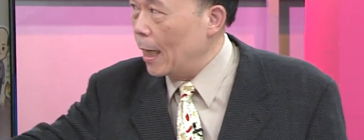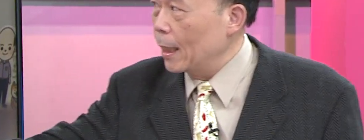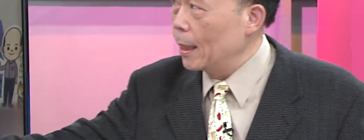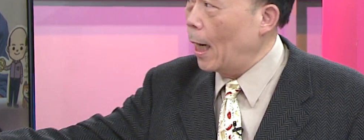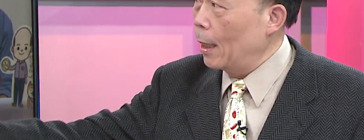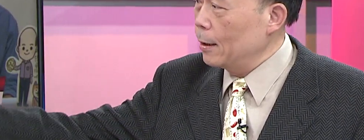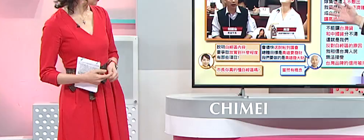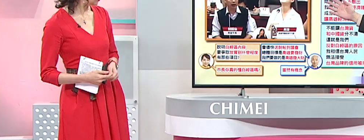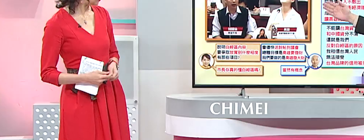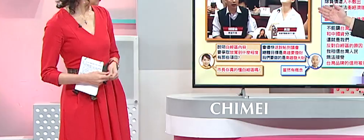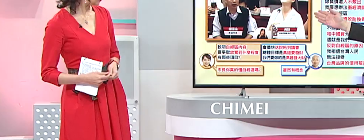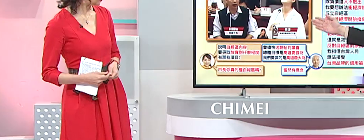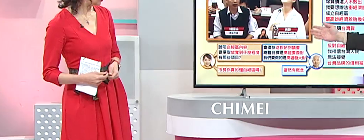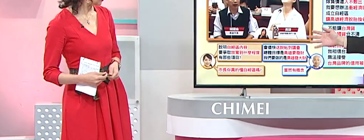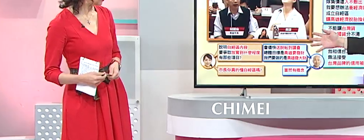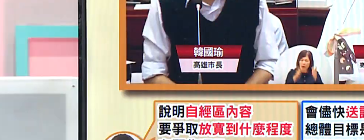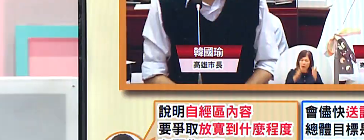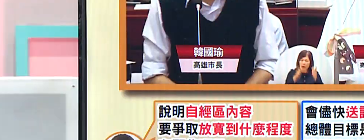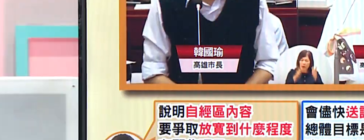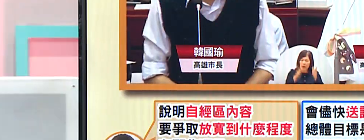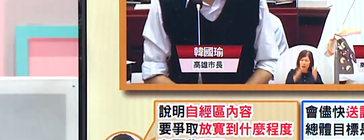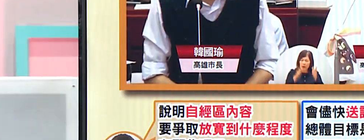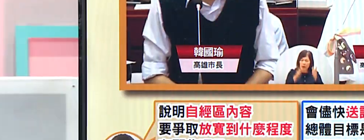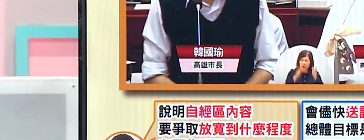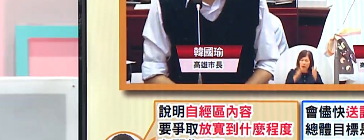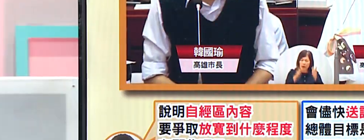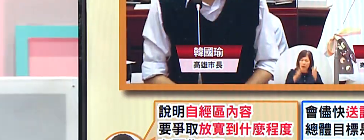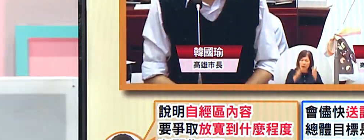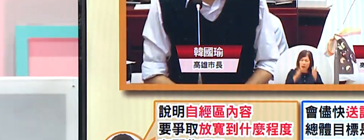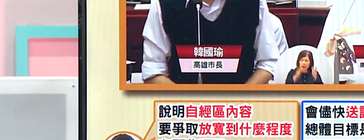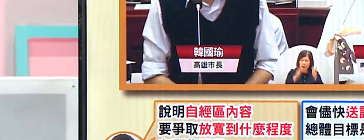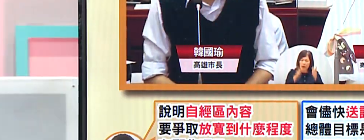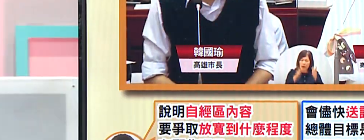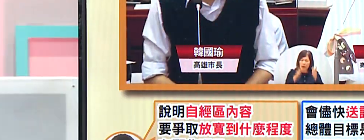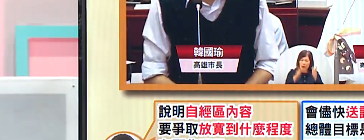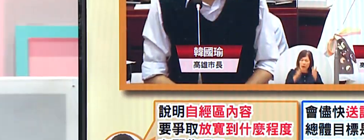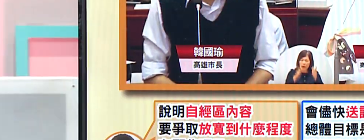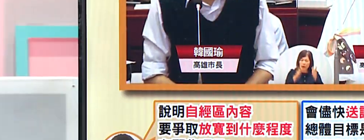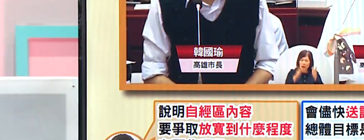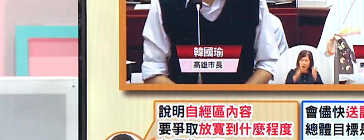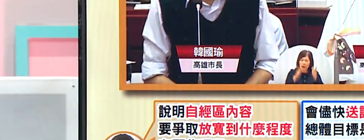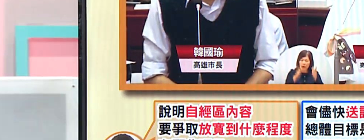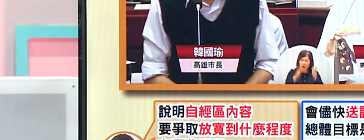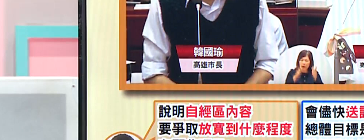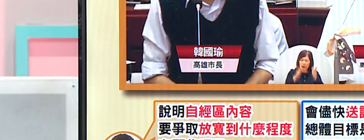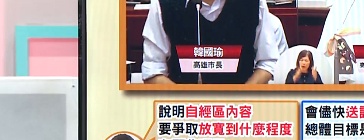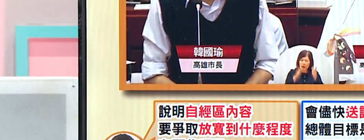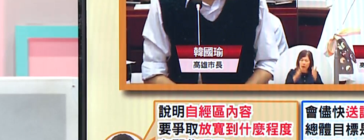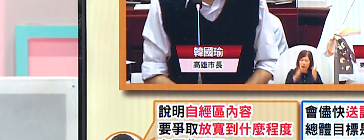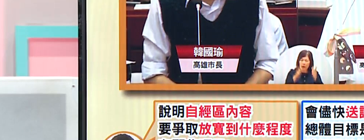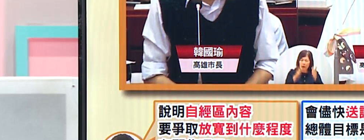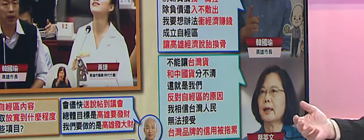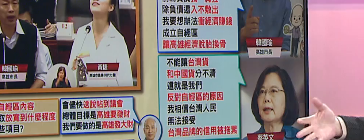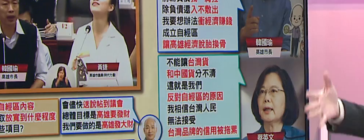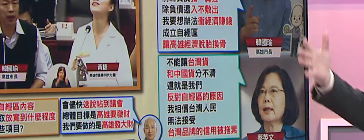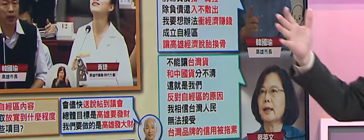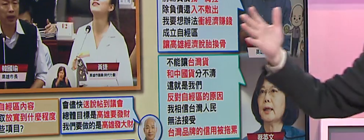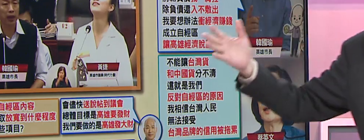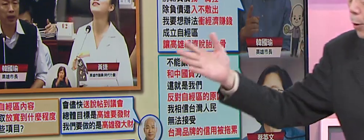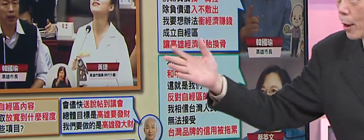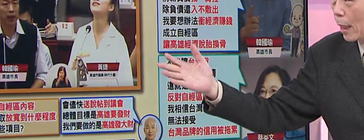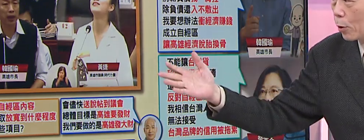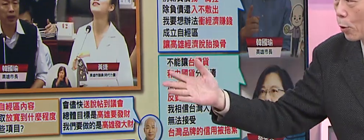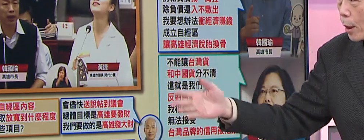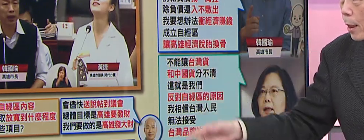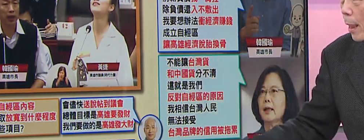这个场合啊，这个黄杰议员为什么会红？他就一直问自金区，就是自贸区、自贸区、自金区。然后呢，这个